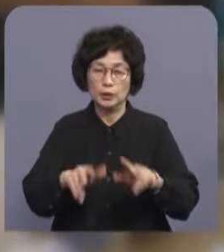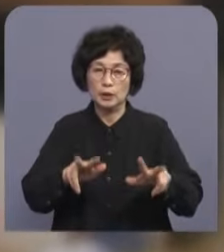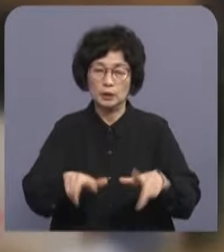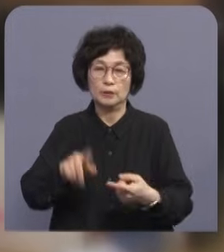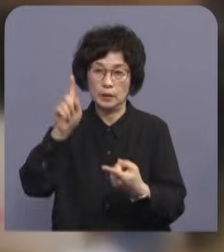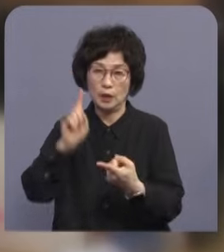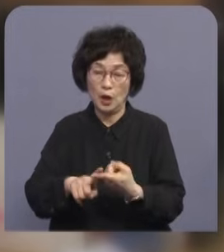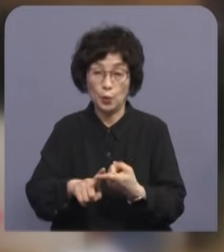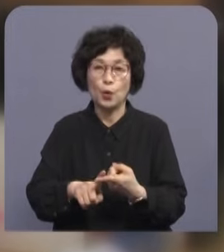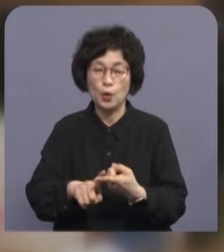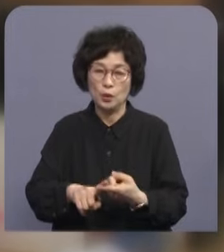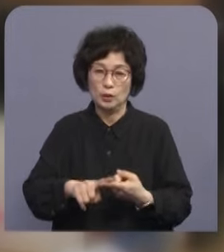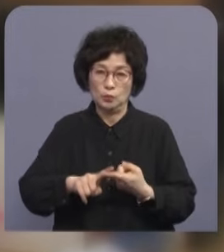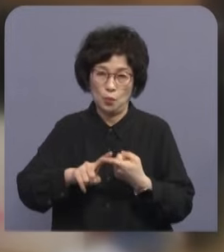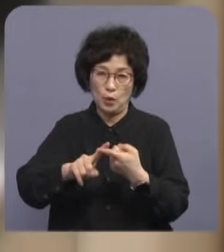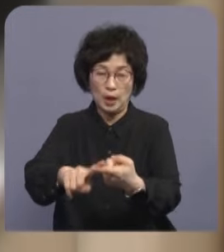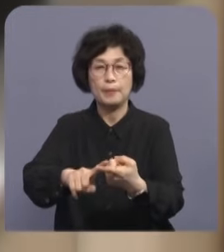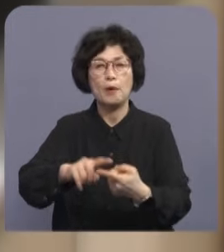피를